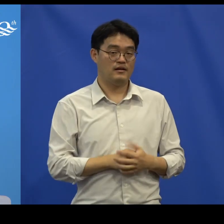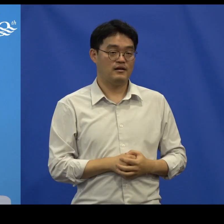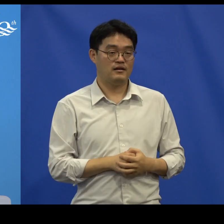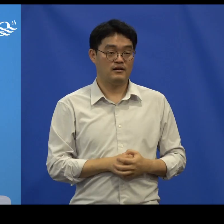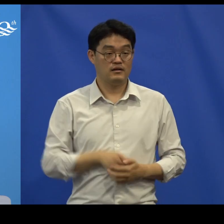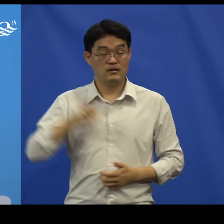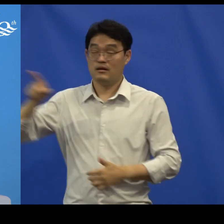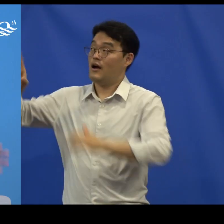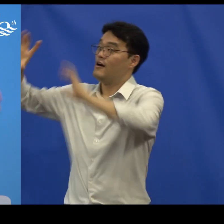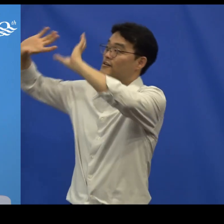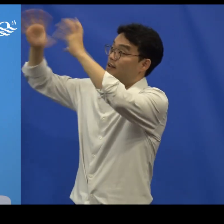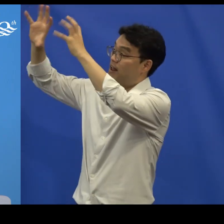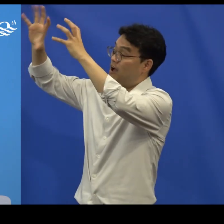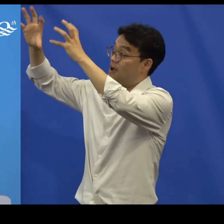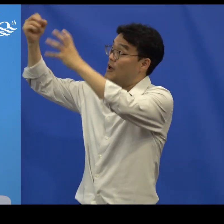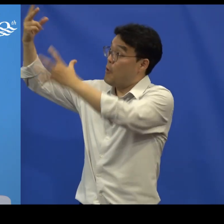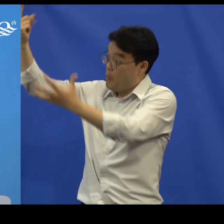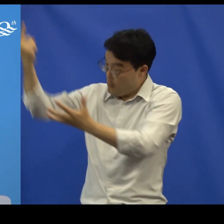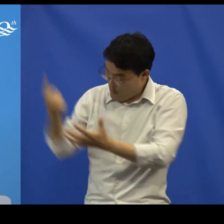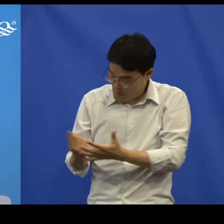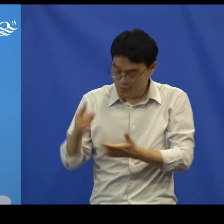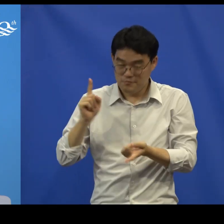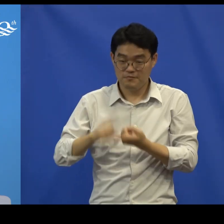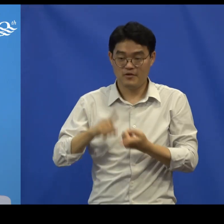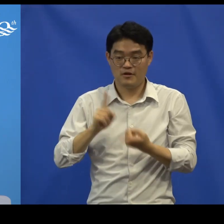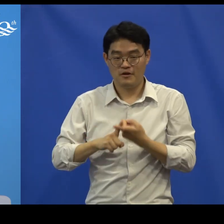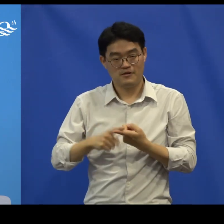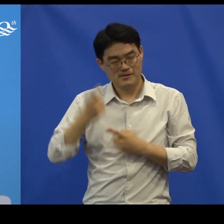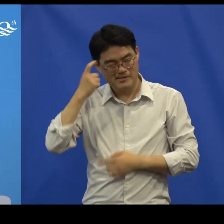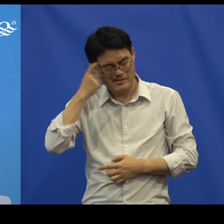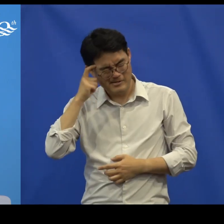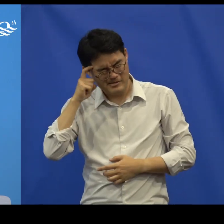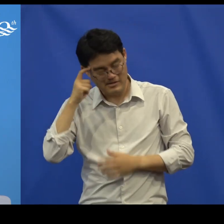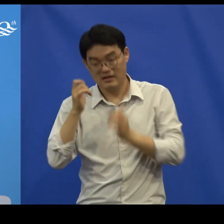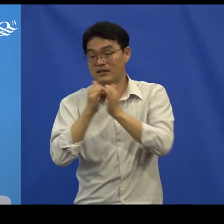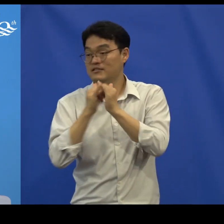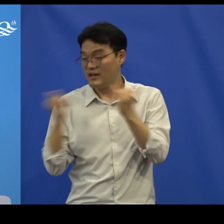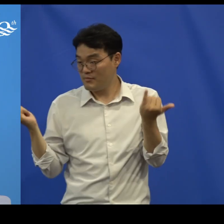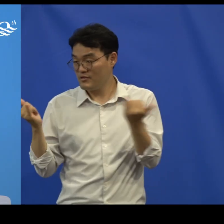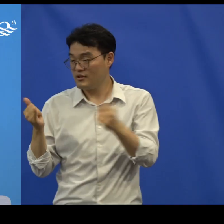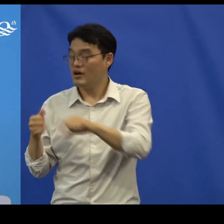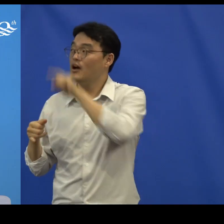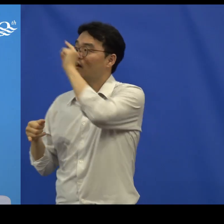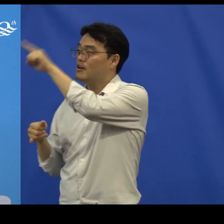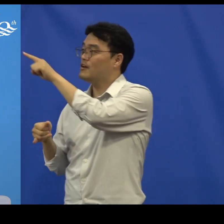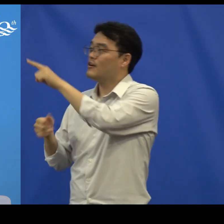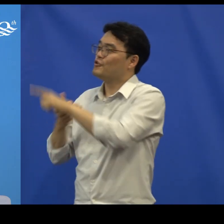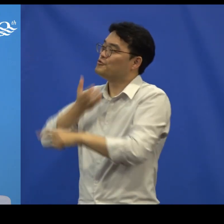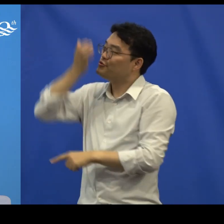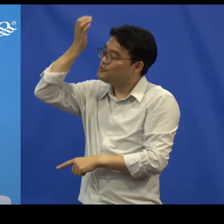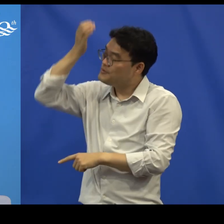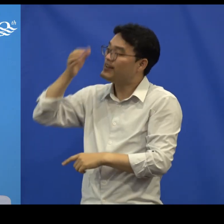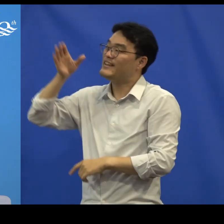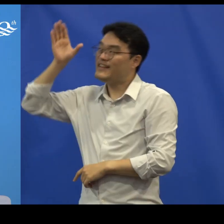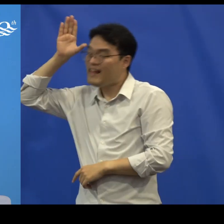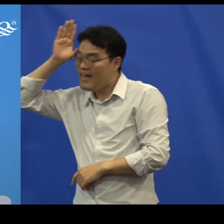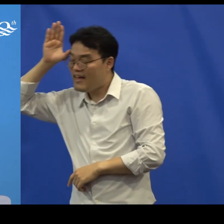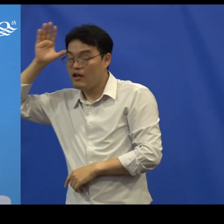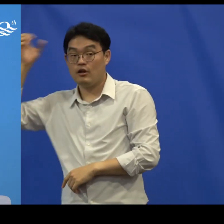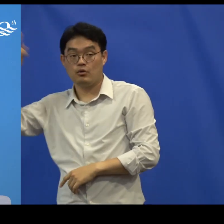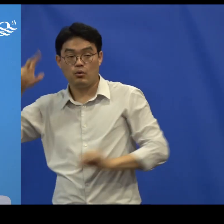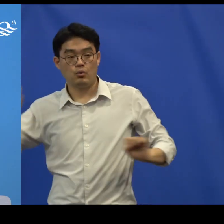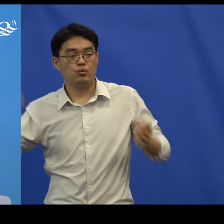살아가는 사람은 내세를 얻을 뿐만 아니라 지상의 현세의 삶도 덤으로 얻게 된다. 그게 이제